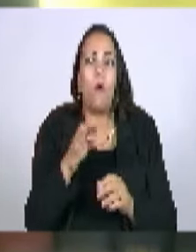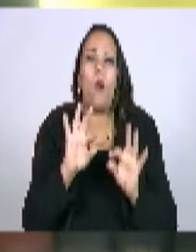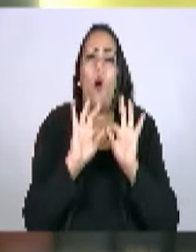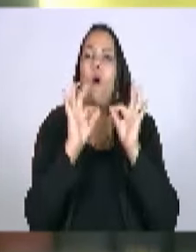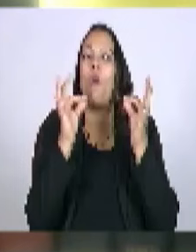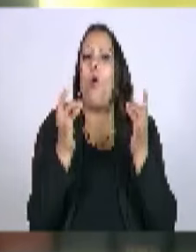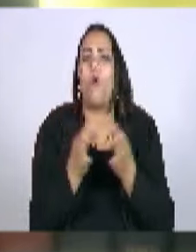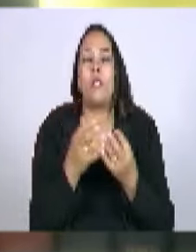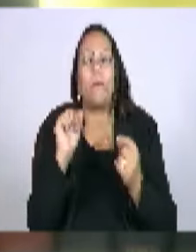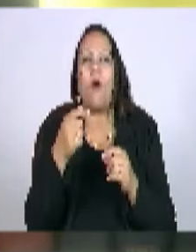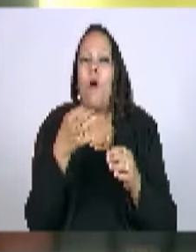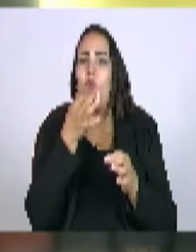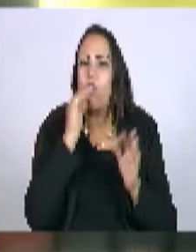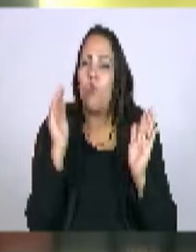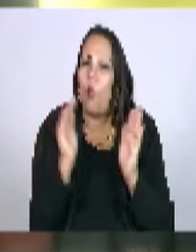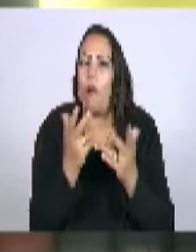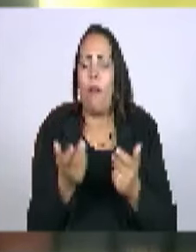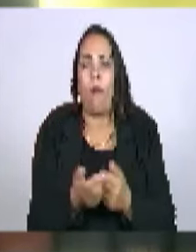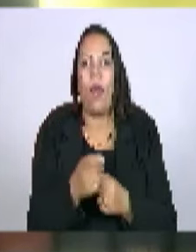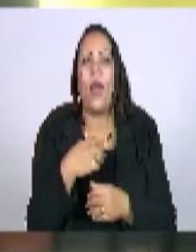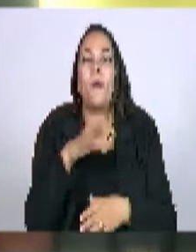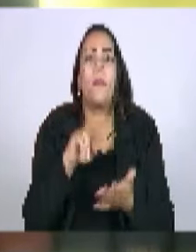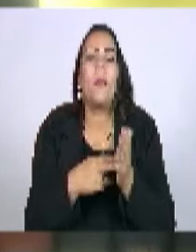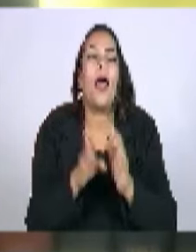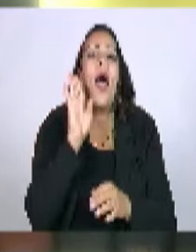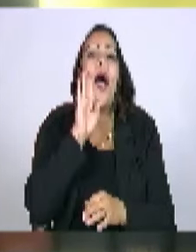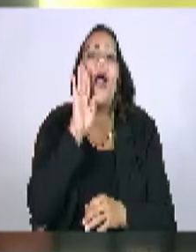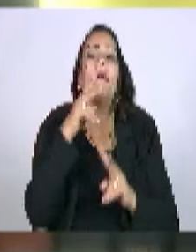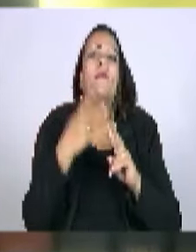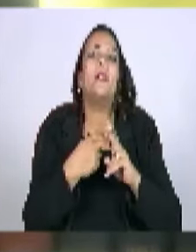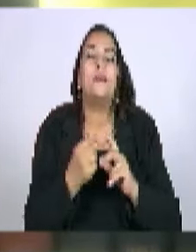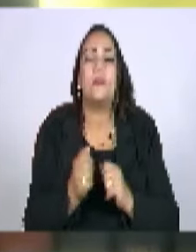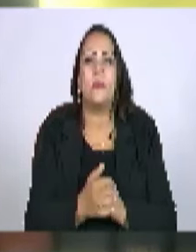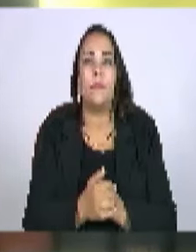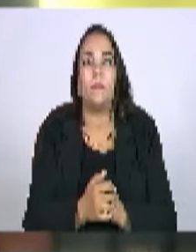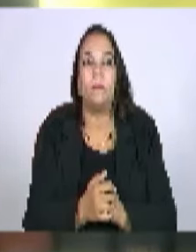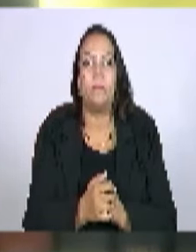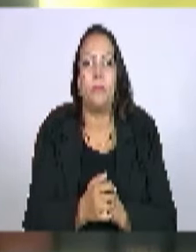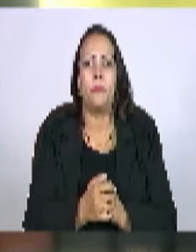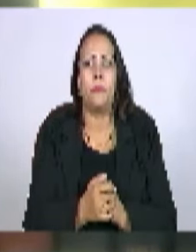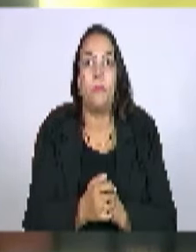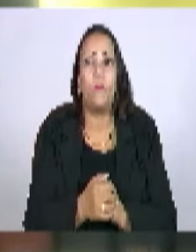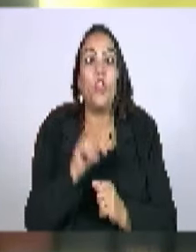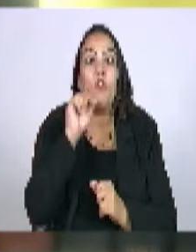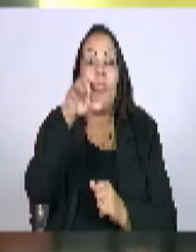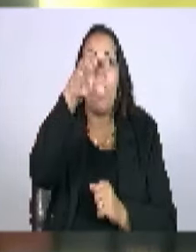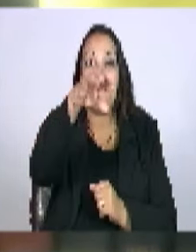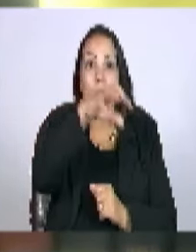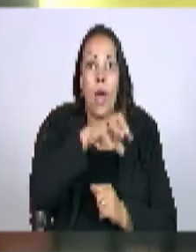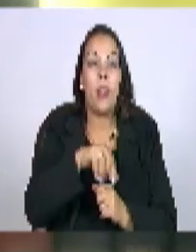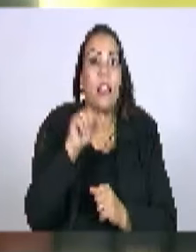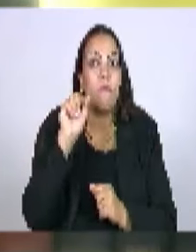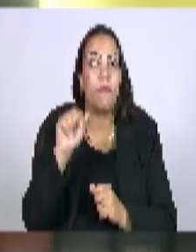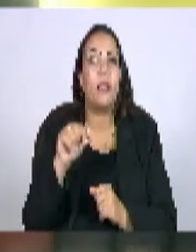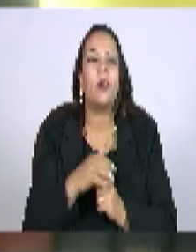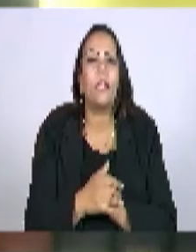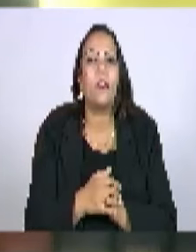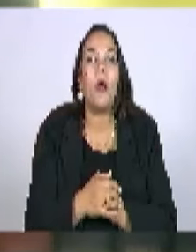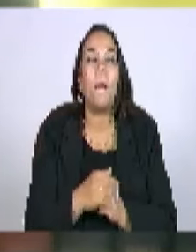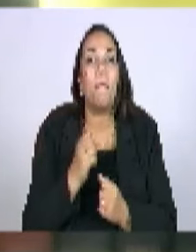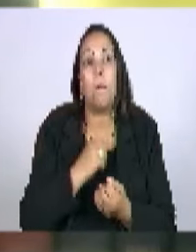عددها صغير فاحنا نعلم الناس في مناطق اصبحت